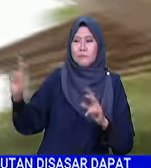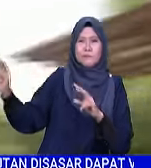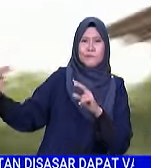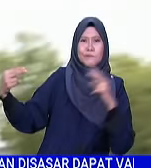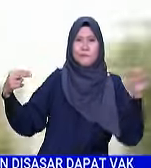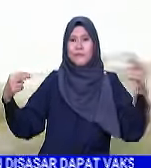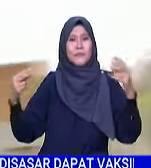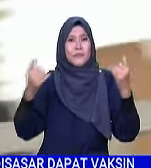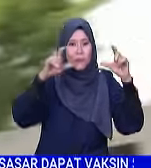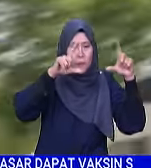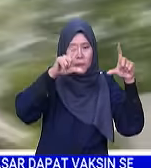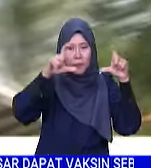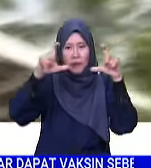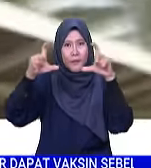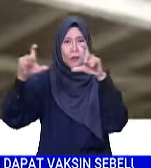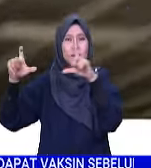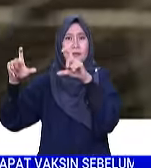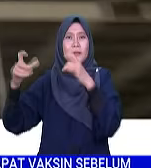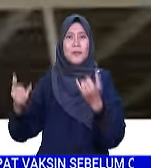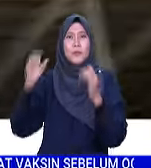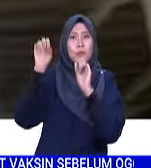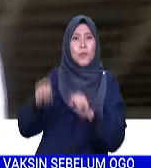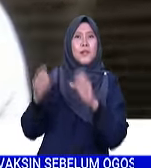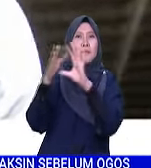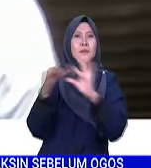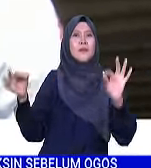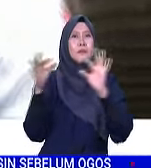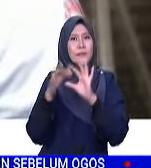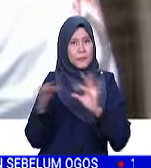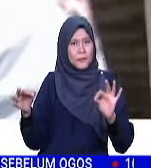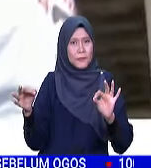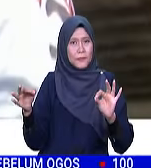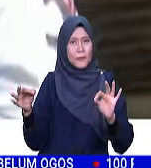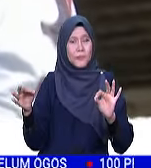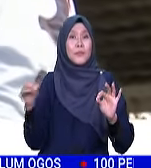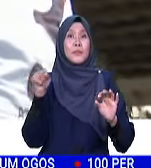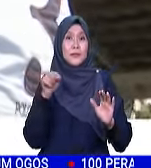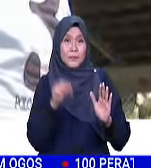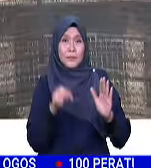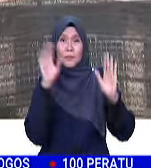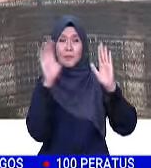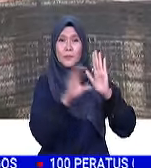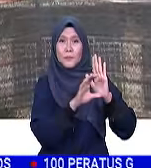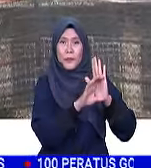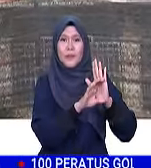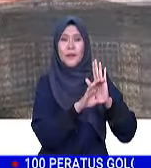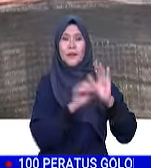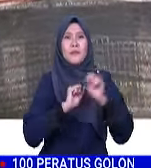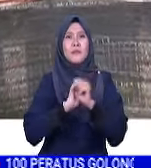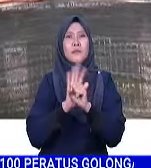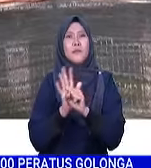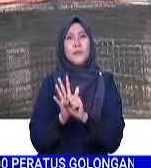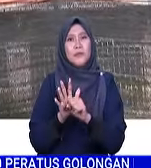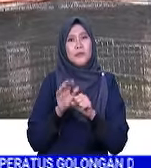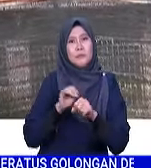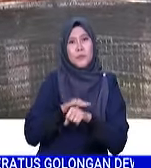Dan gambar itu saya akan publish. Mungkin gambar itu boleh menceritakan bahwa inilah kesan COVID-19.